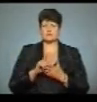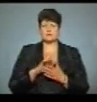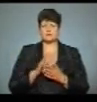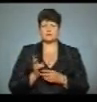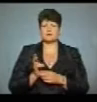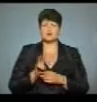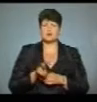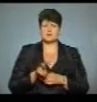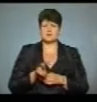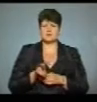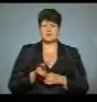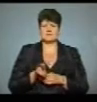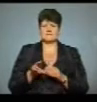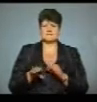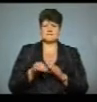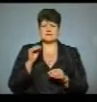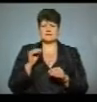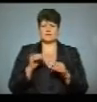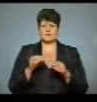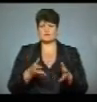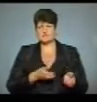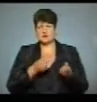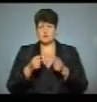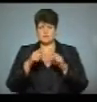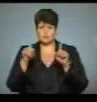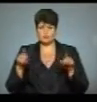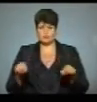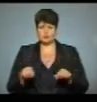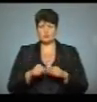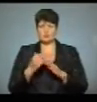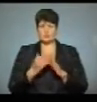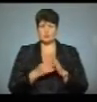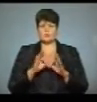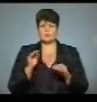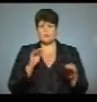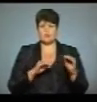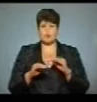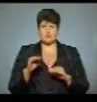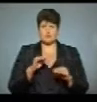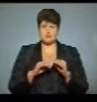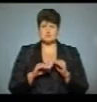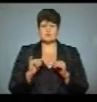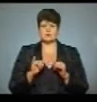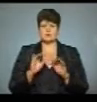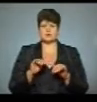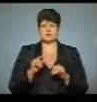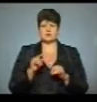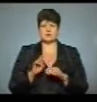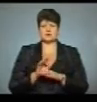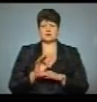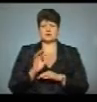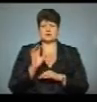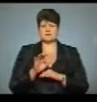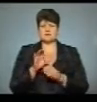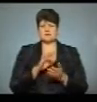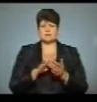і витягувати бюлетні, протоколи, які потім упаковувалися, і потім вони будуть направлятися у